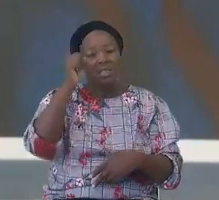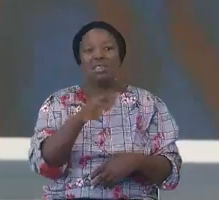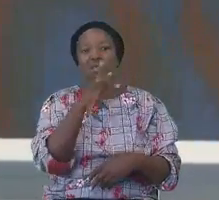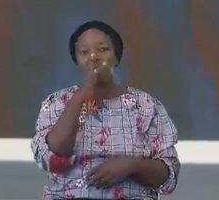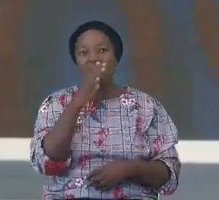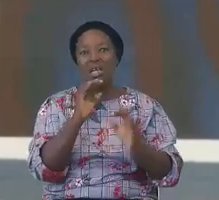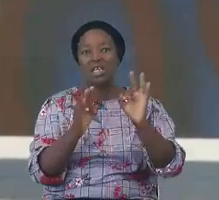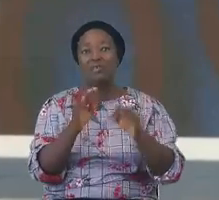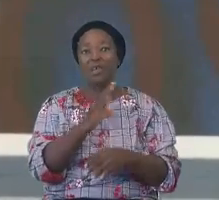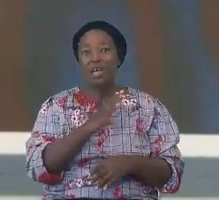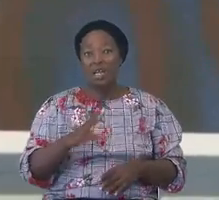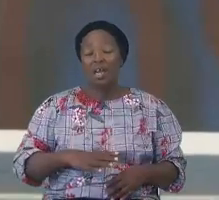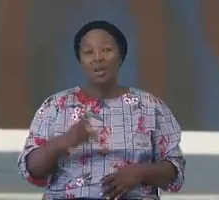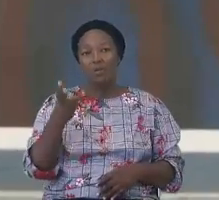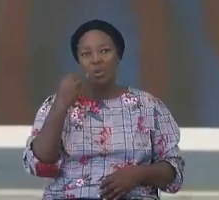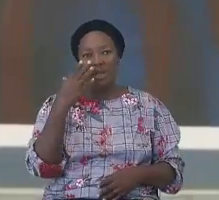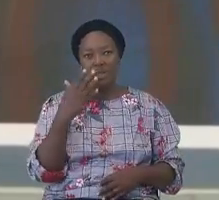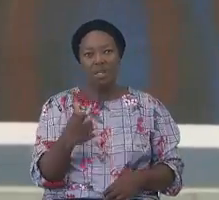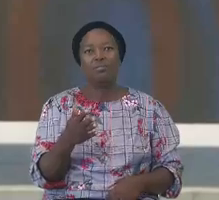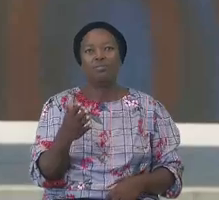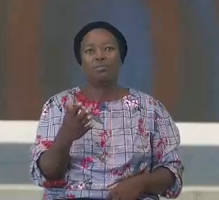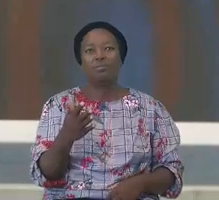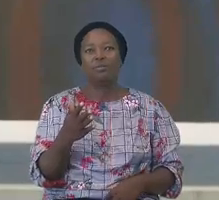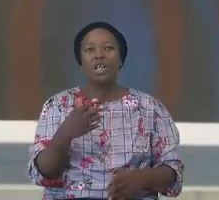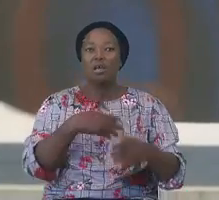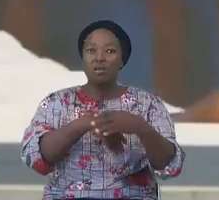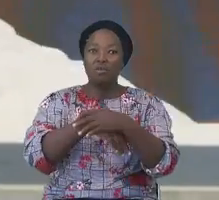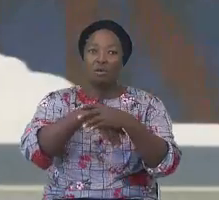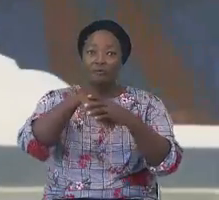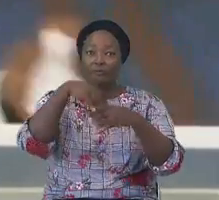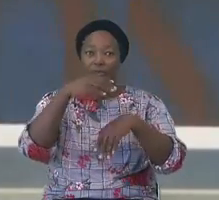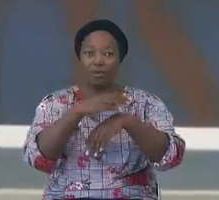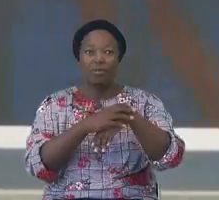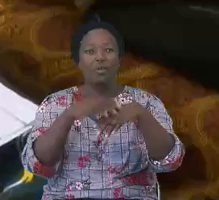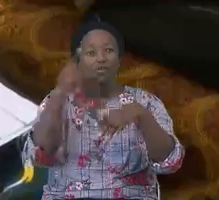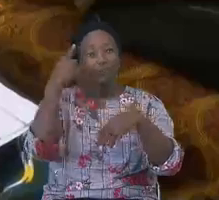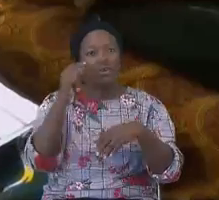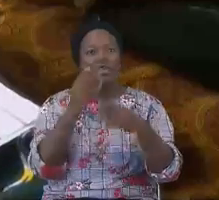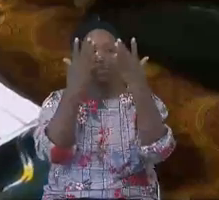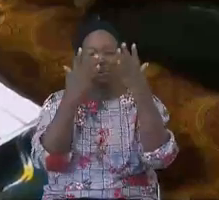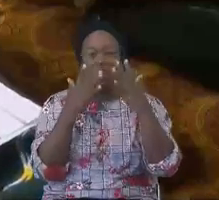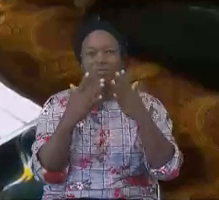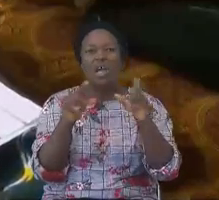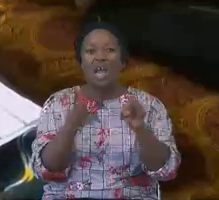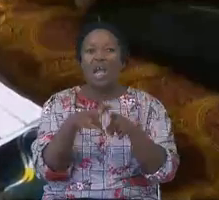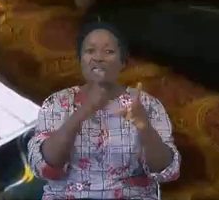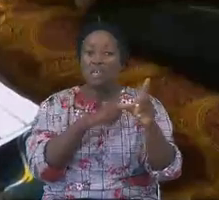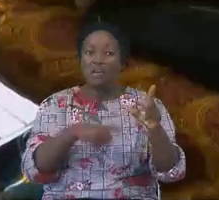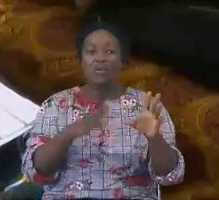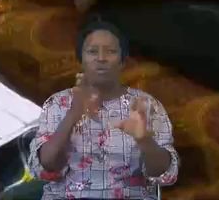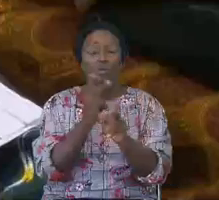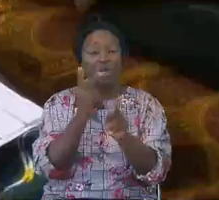provision de ce que Christ aurait pu donner à sa mère s'il devait être encore sur terre.